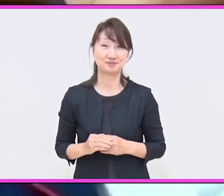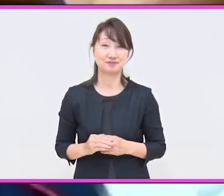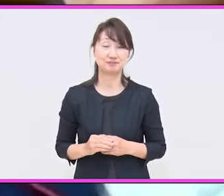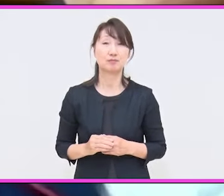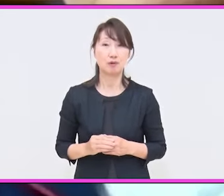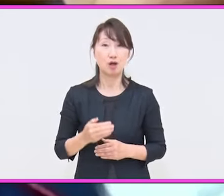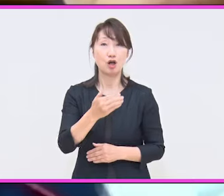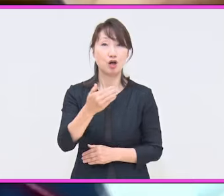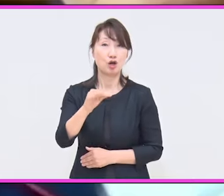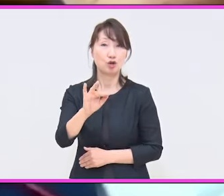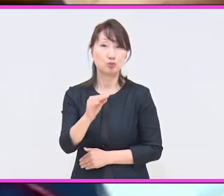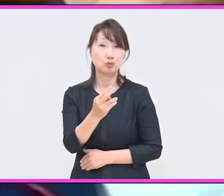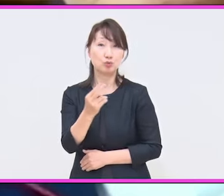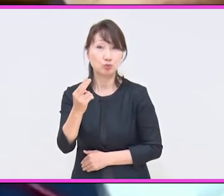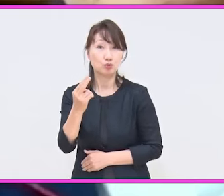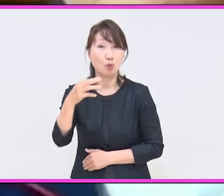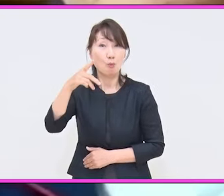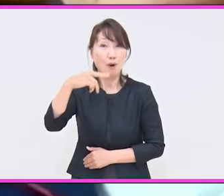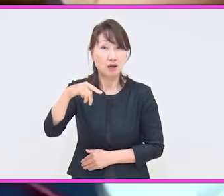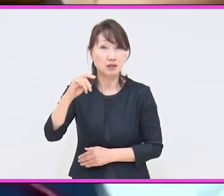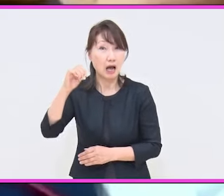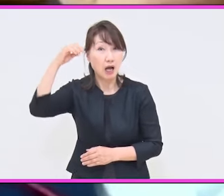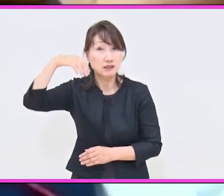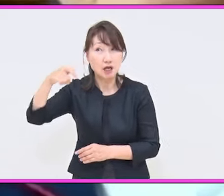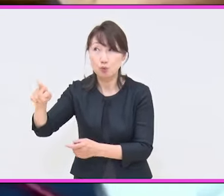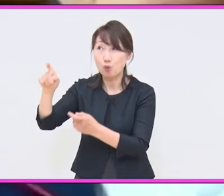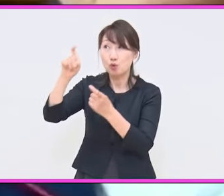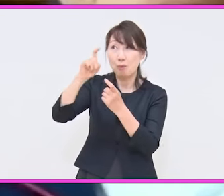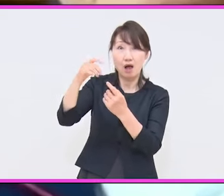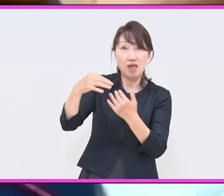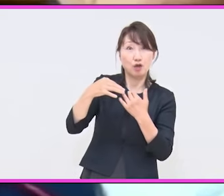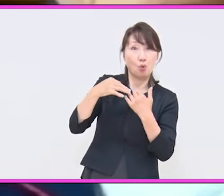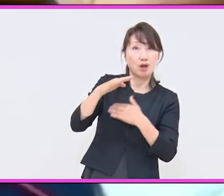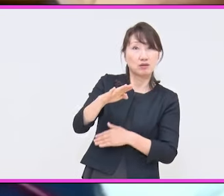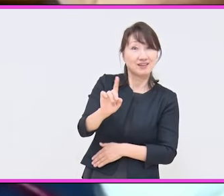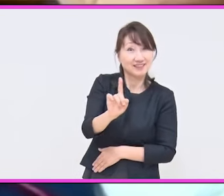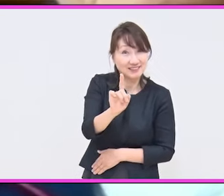グッドマン博士からの言葉で何か影響を受けたことはありますか？